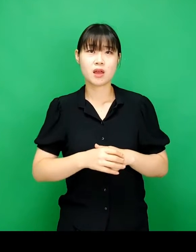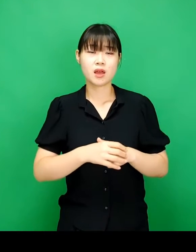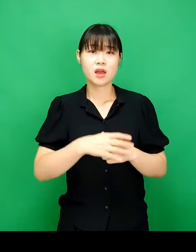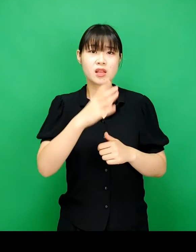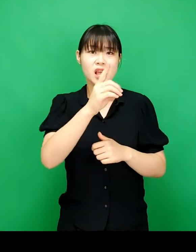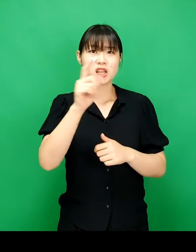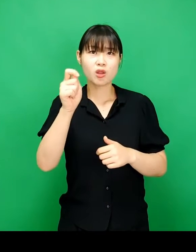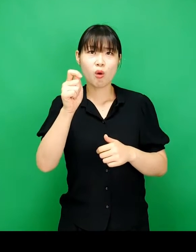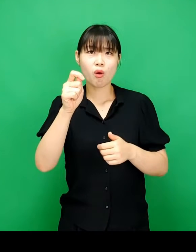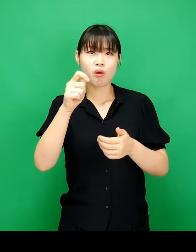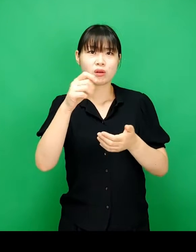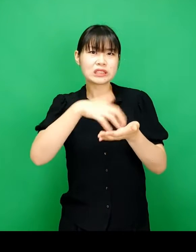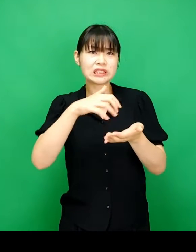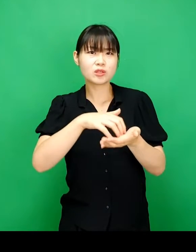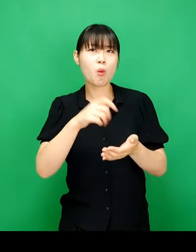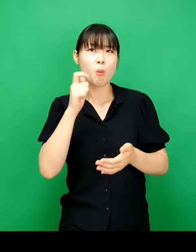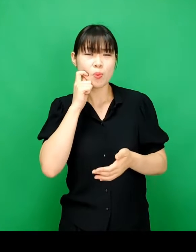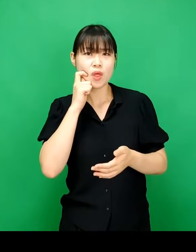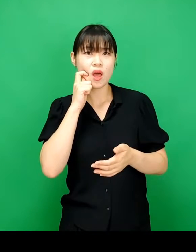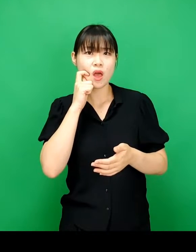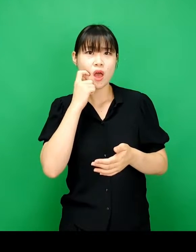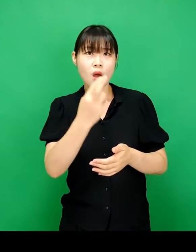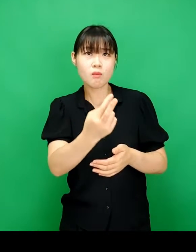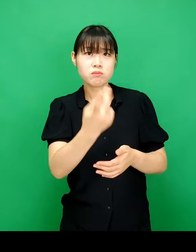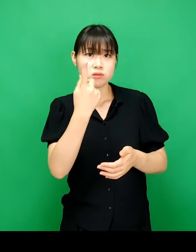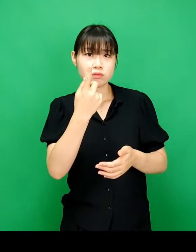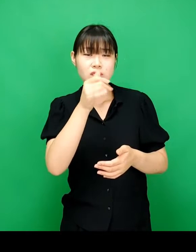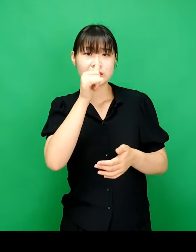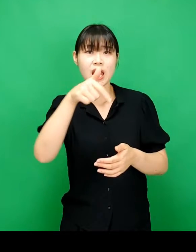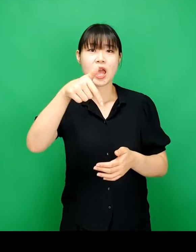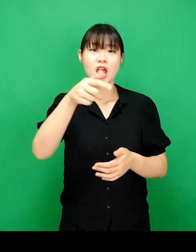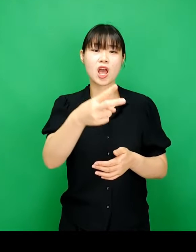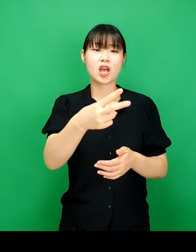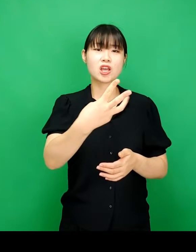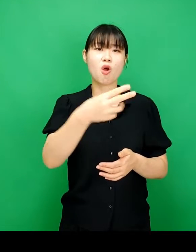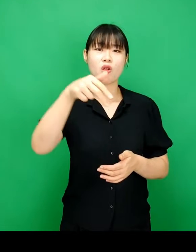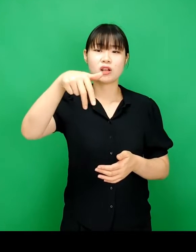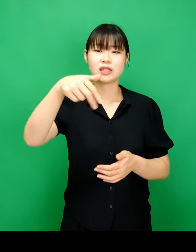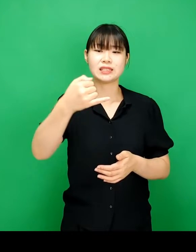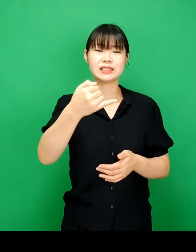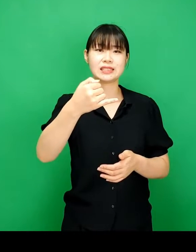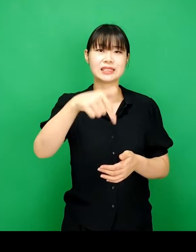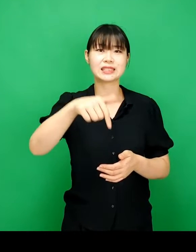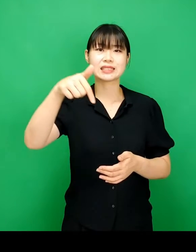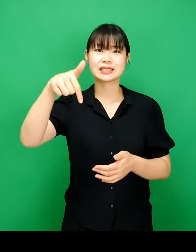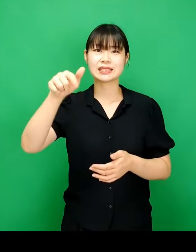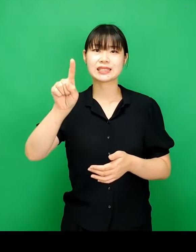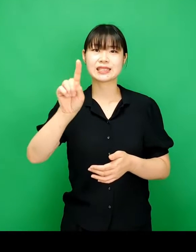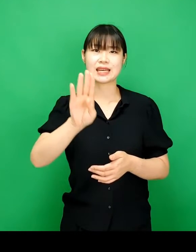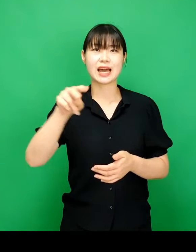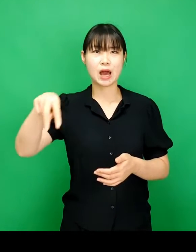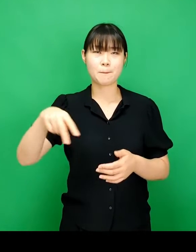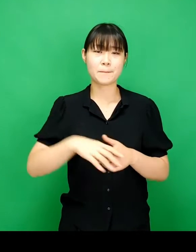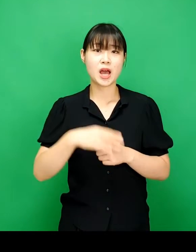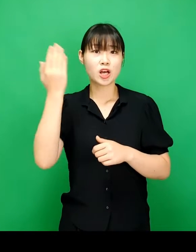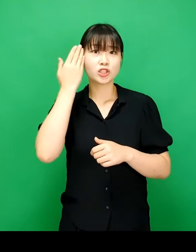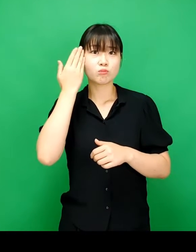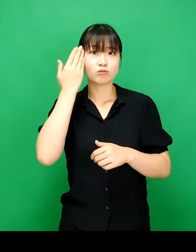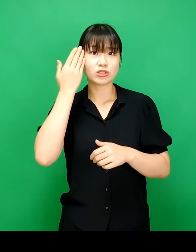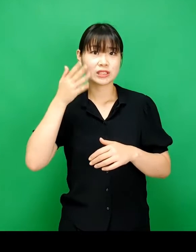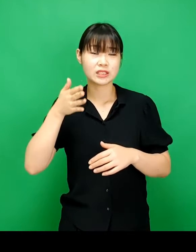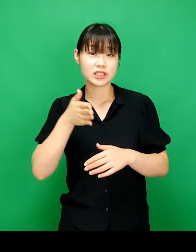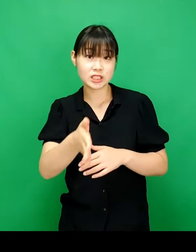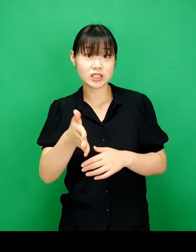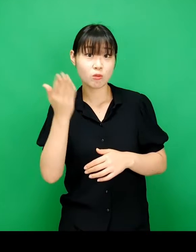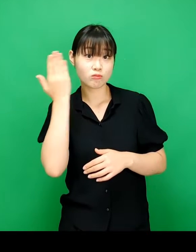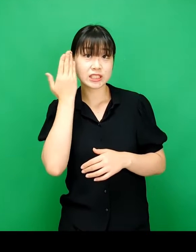있을 때입니다. 데이터에서 측정하지 못해 값이 비어있는 것을 결측값이라고 부릅니다.